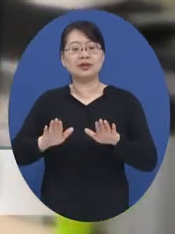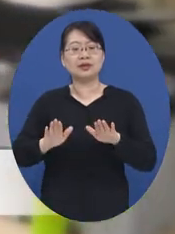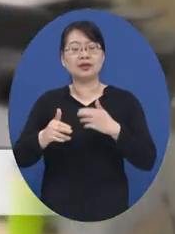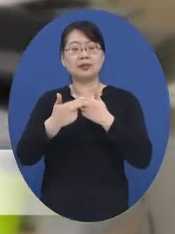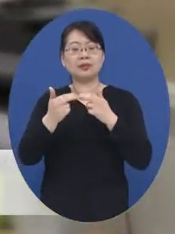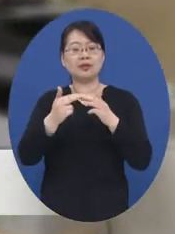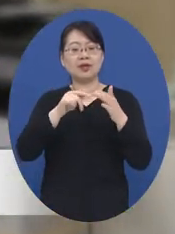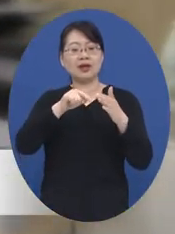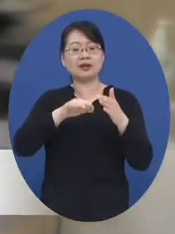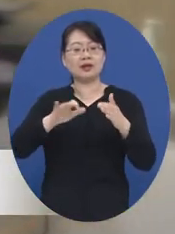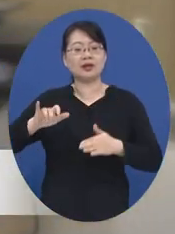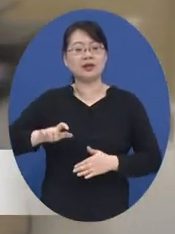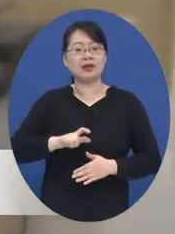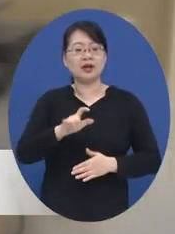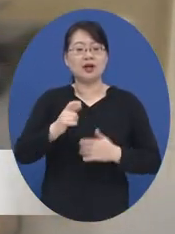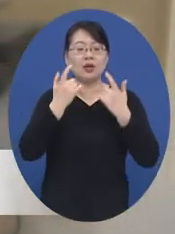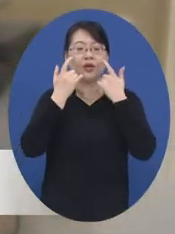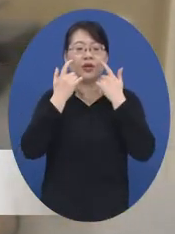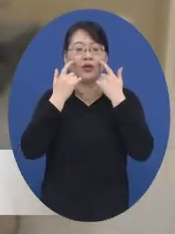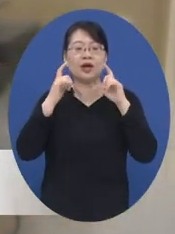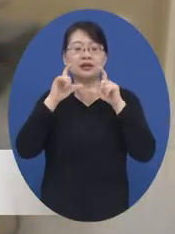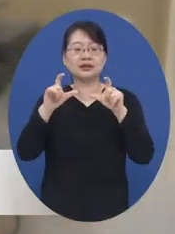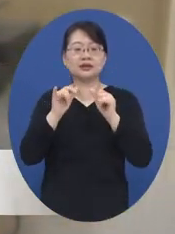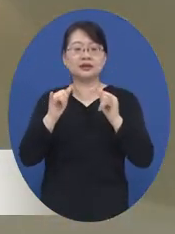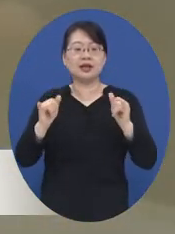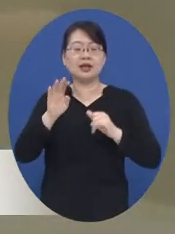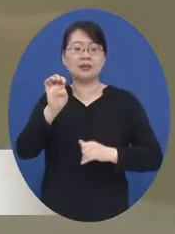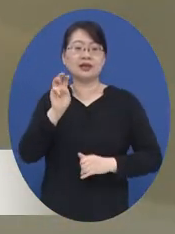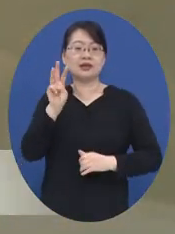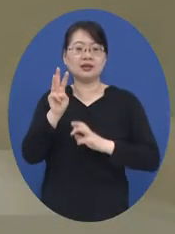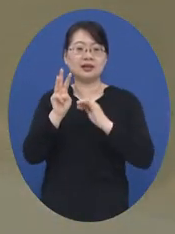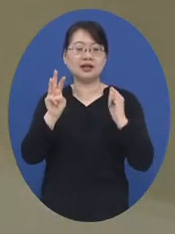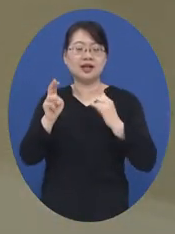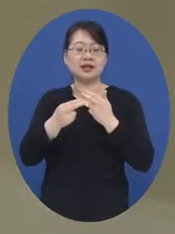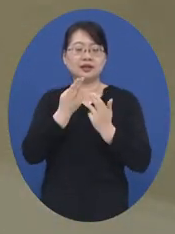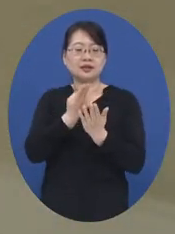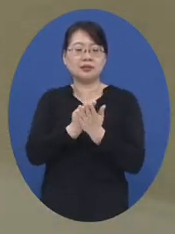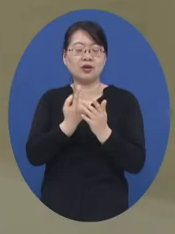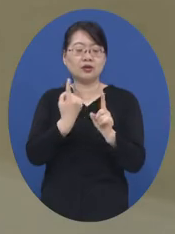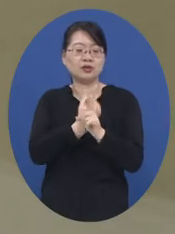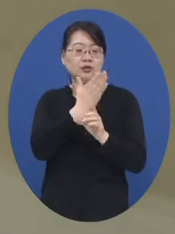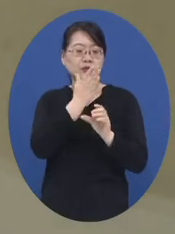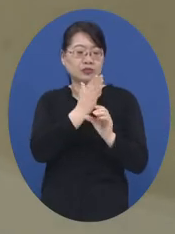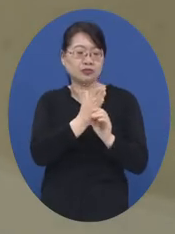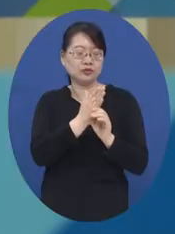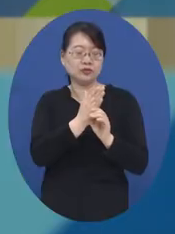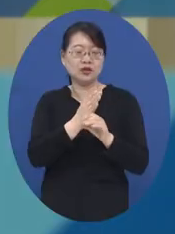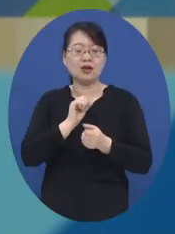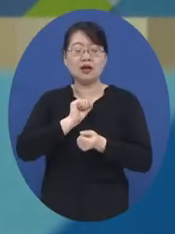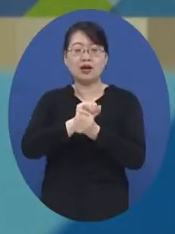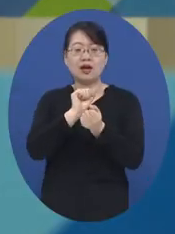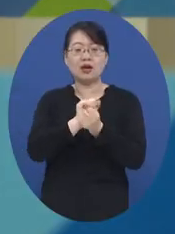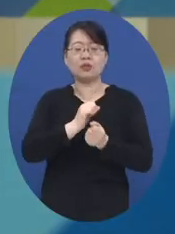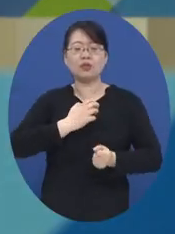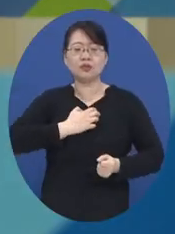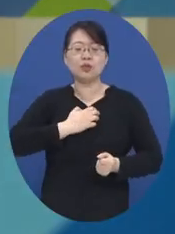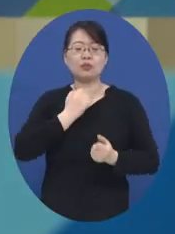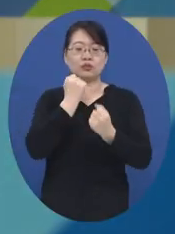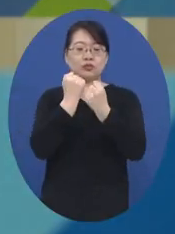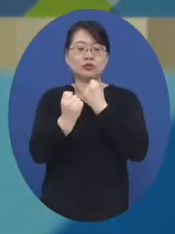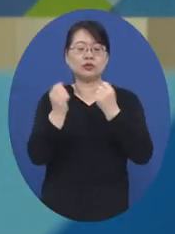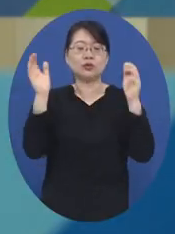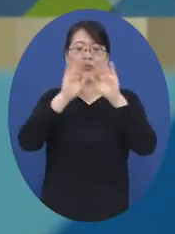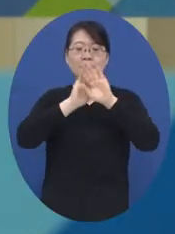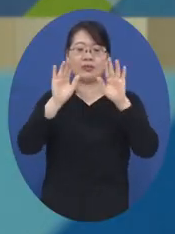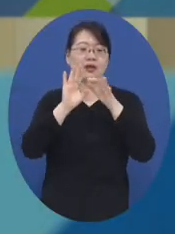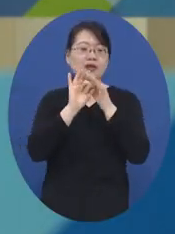현재 이 병원에는 코로나19 확진자 43명이 입원 치료 중입니다. 감염 위험을 무릅쓰고 밤낮없이